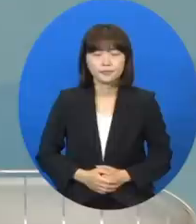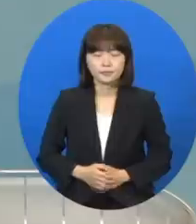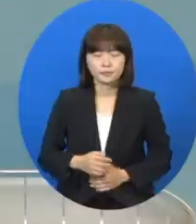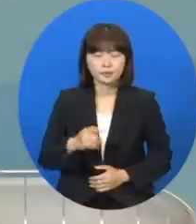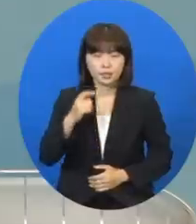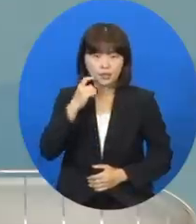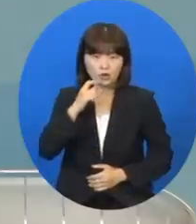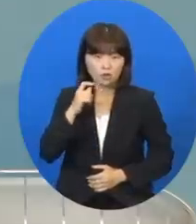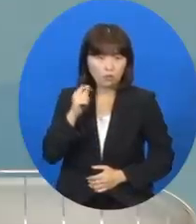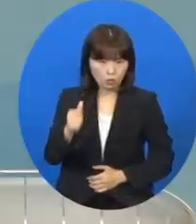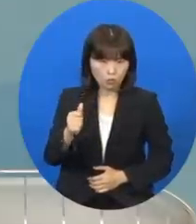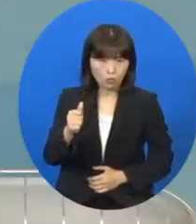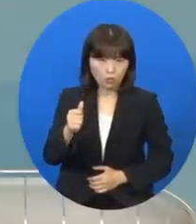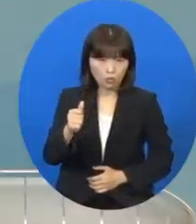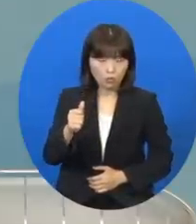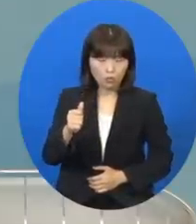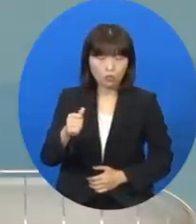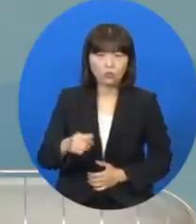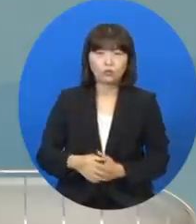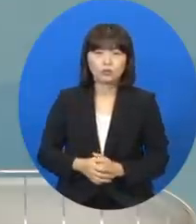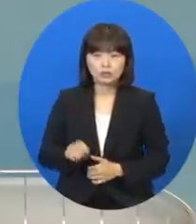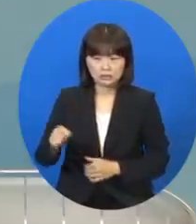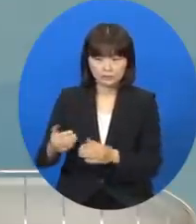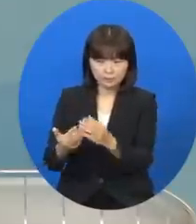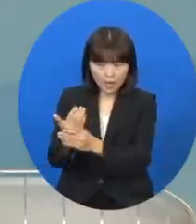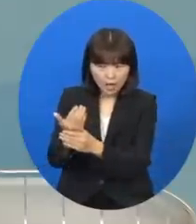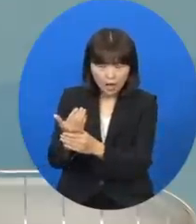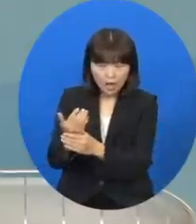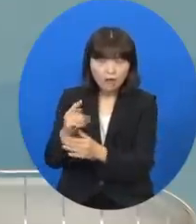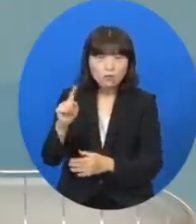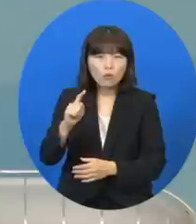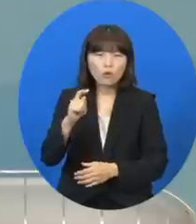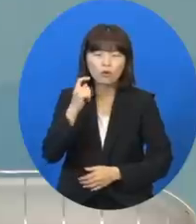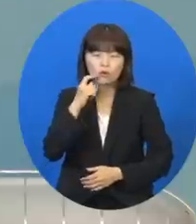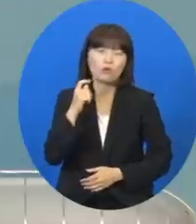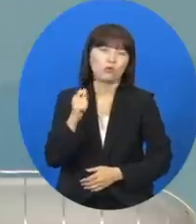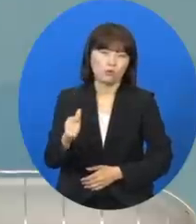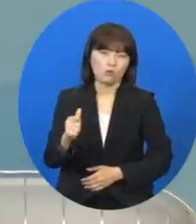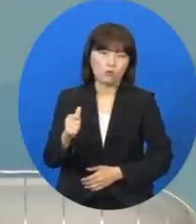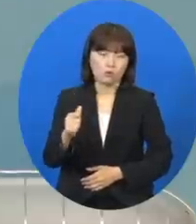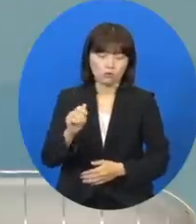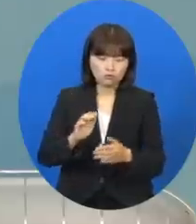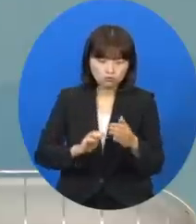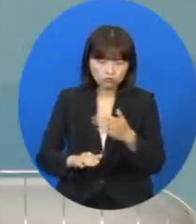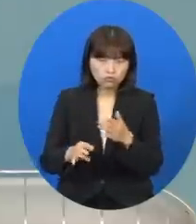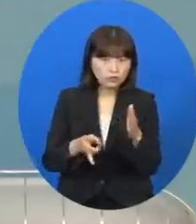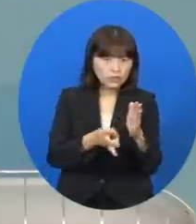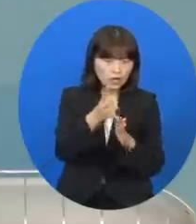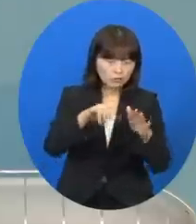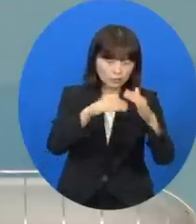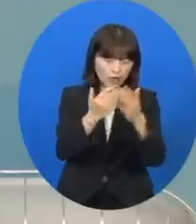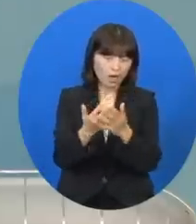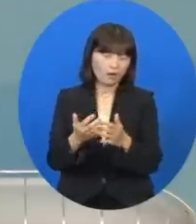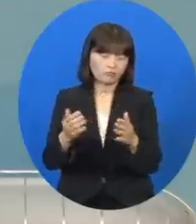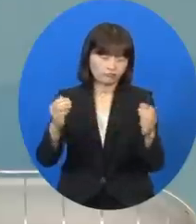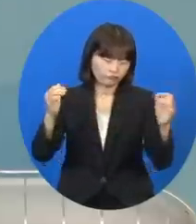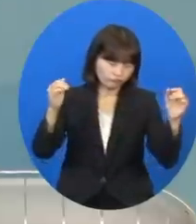경고라는 거예요. 그 실로암 망대가 무너진 사건이. 그리고 실제로 그 이후에 예루살렘이 다